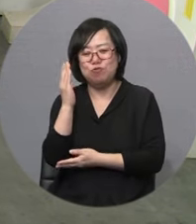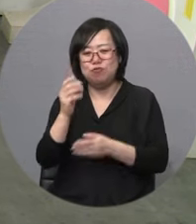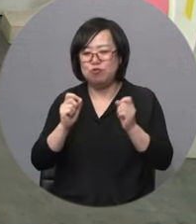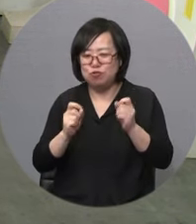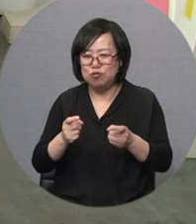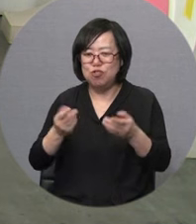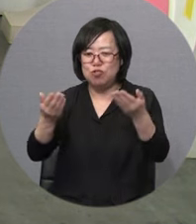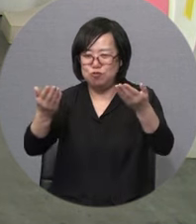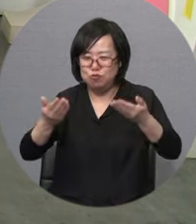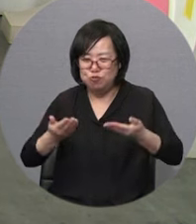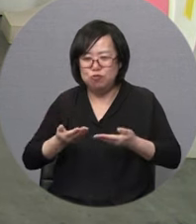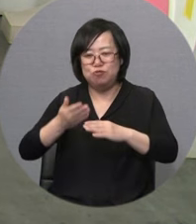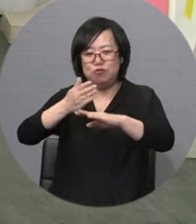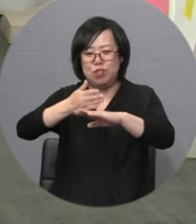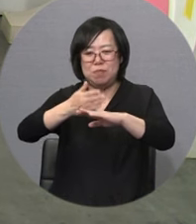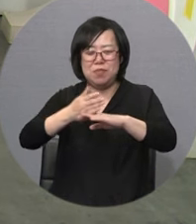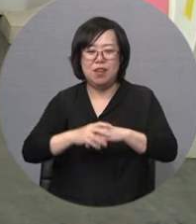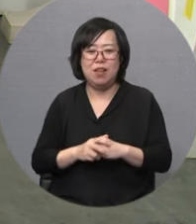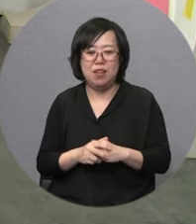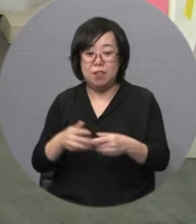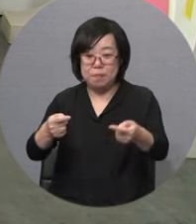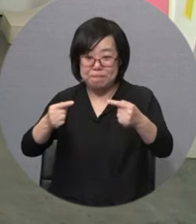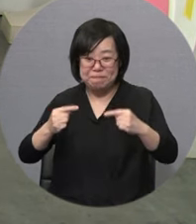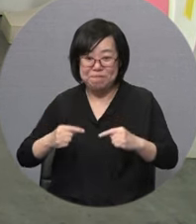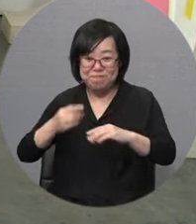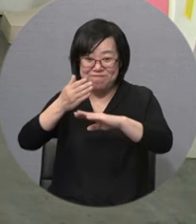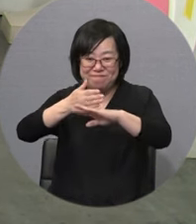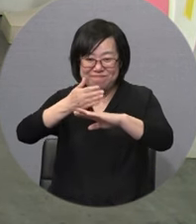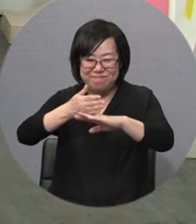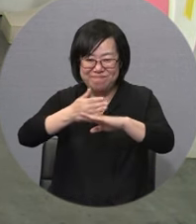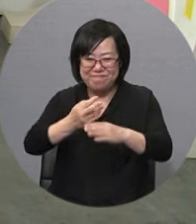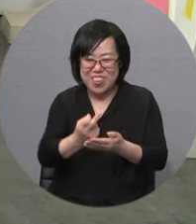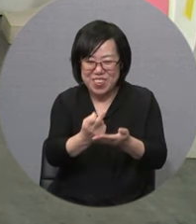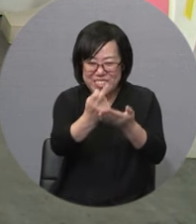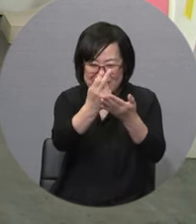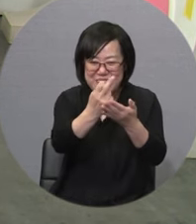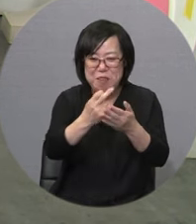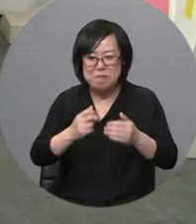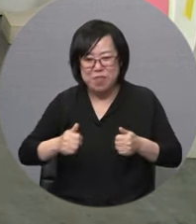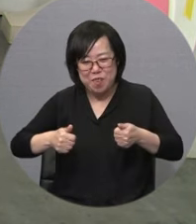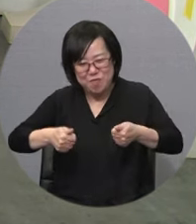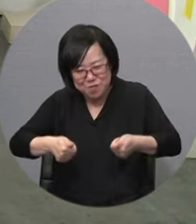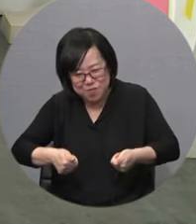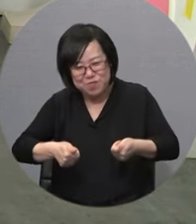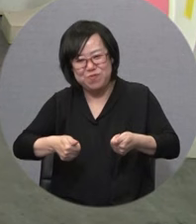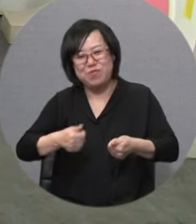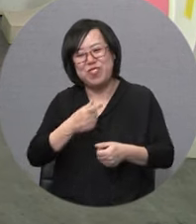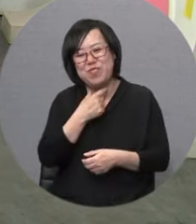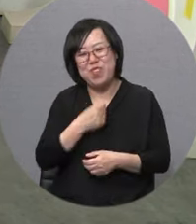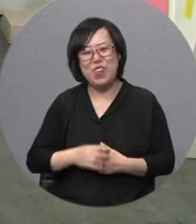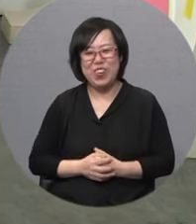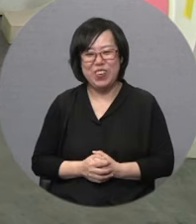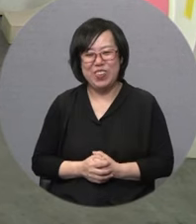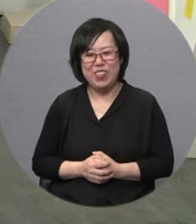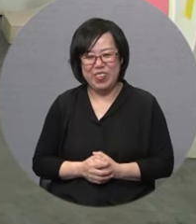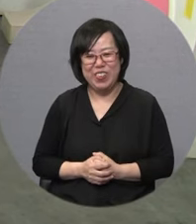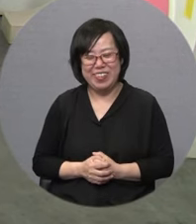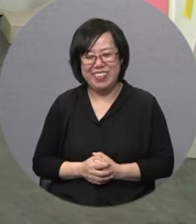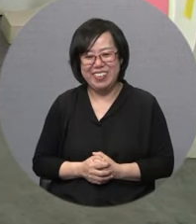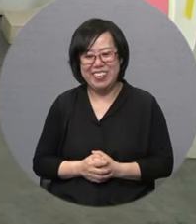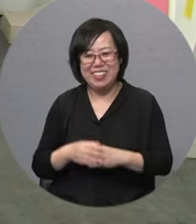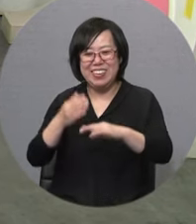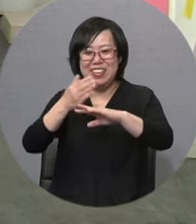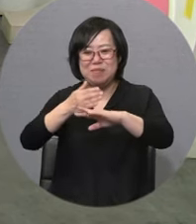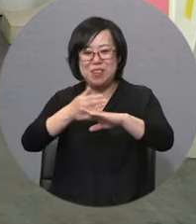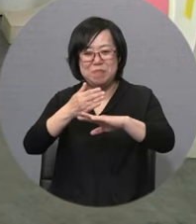참여해 주셔서 너무 감사드리고요. 예. 제가 따로 사적으로 형님 큰절 예. 올리겠습니다. 아이고 너무너무 감사합니다.